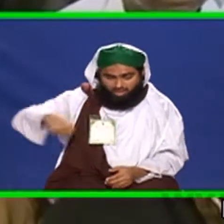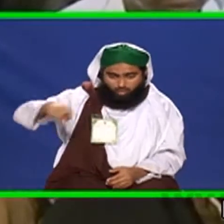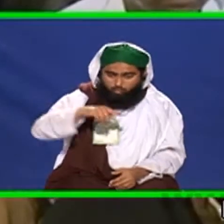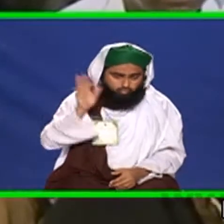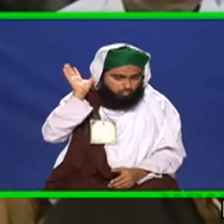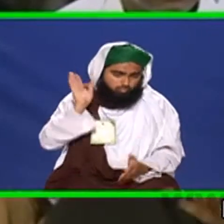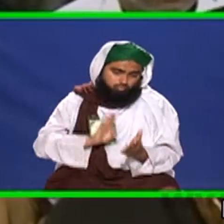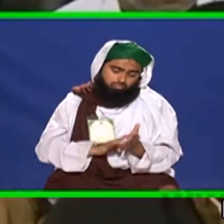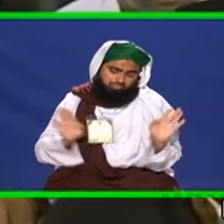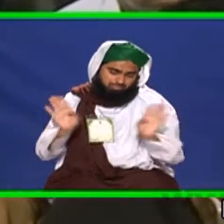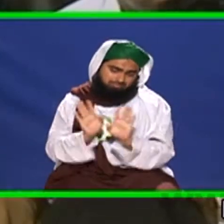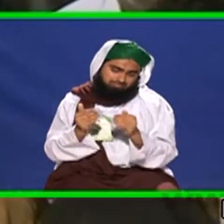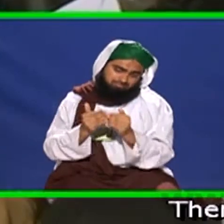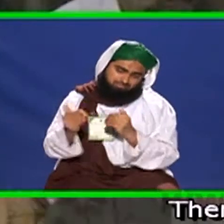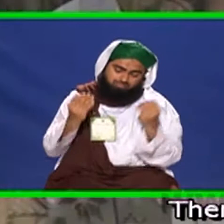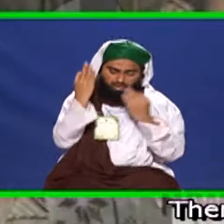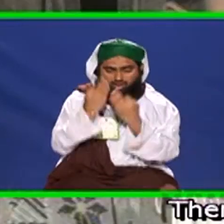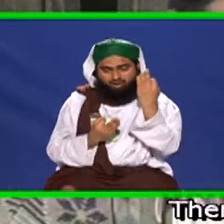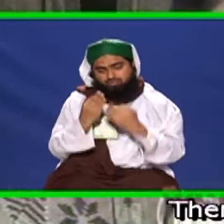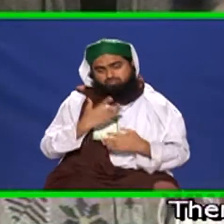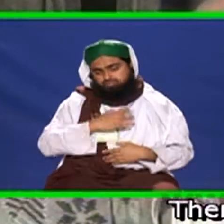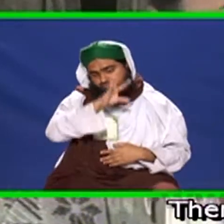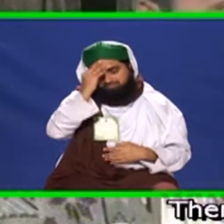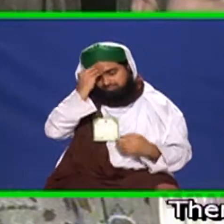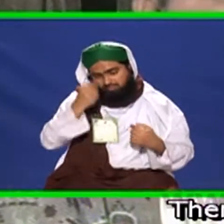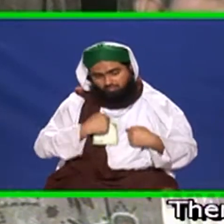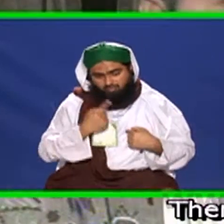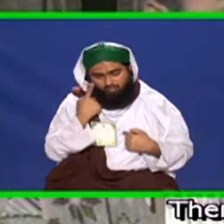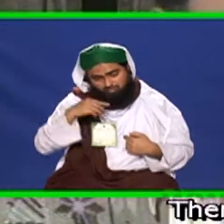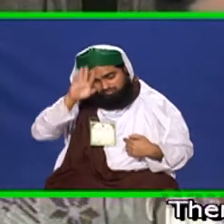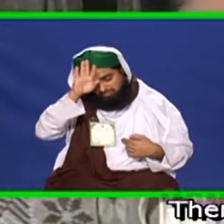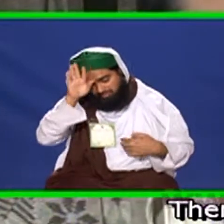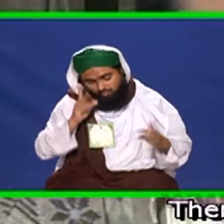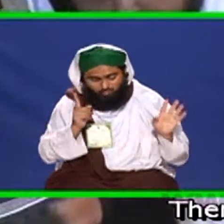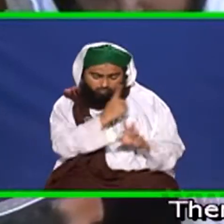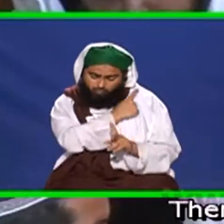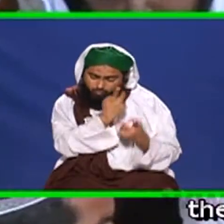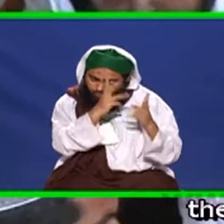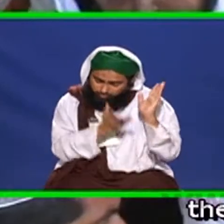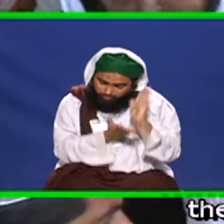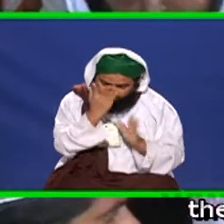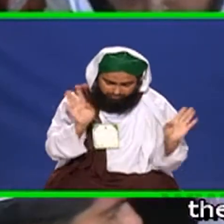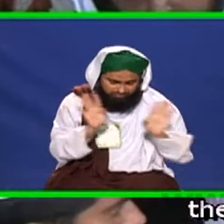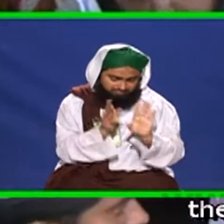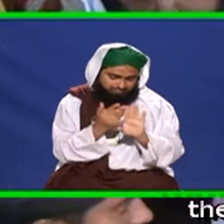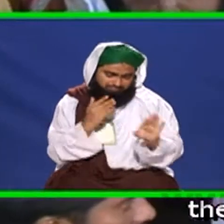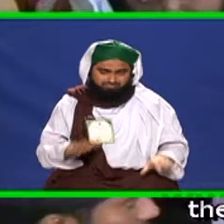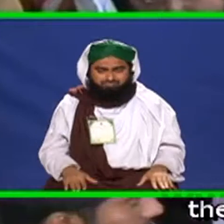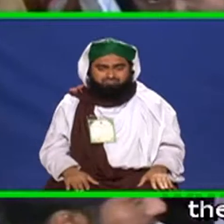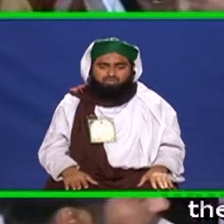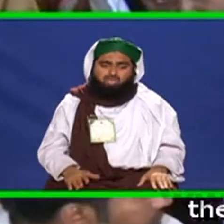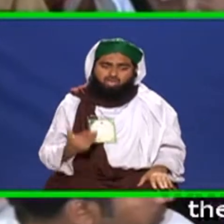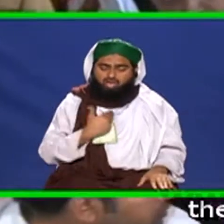سب کے صدقے میں گناہ گار کو بھی، کہ ہمارے بے شمار گناہ ایسے ہوتے ہیں جو عوام میں ظاہر نہیں ہوتے لیکن باطنی طور پر گناہ